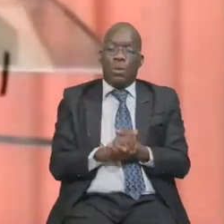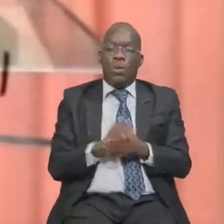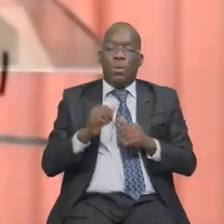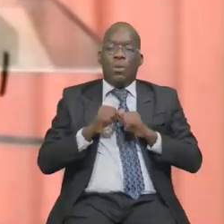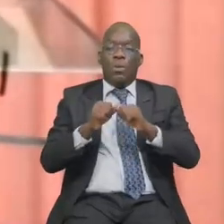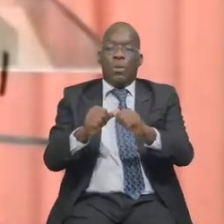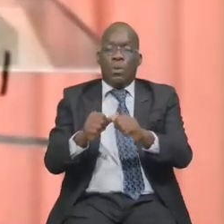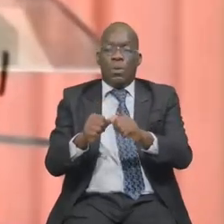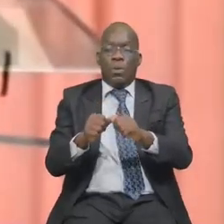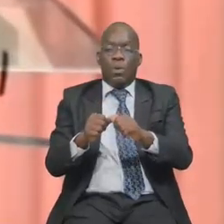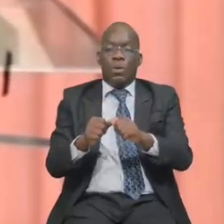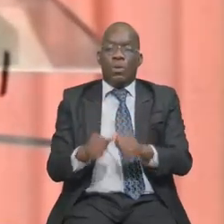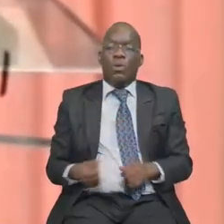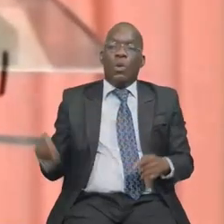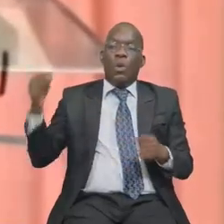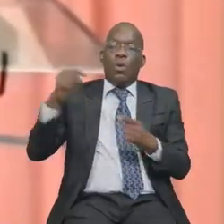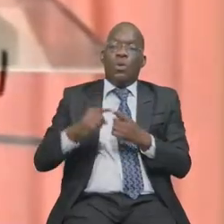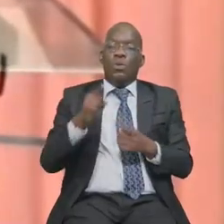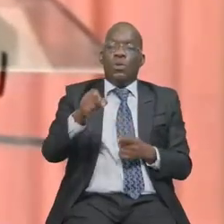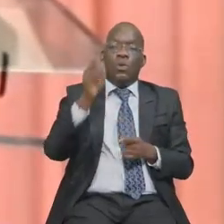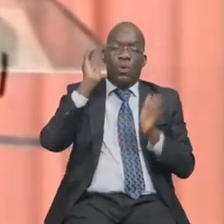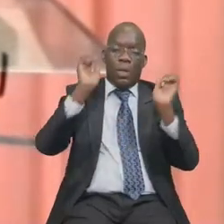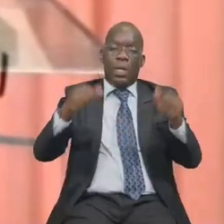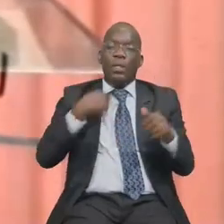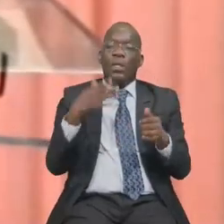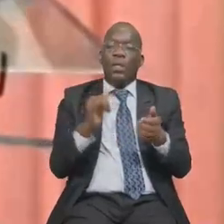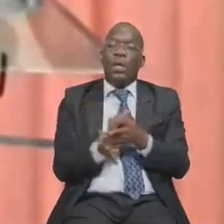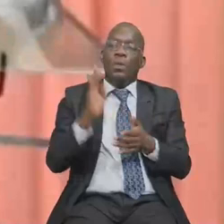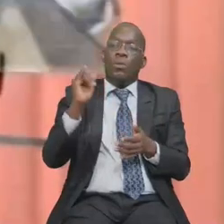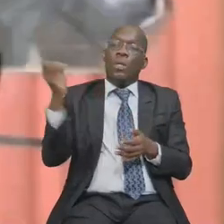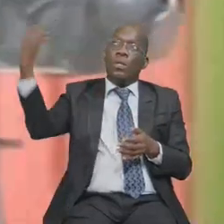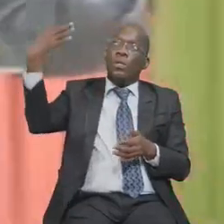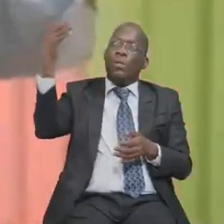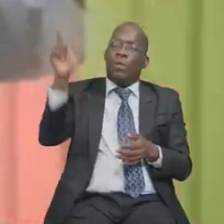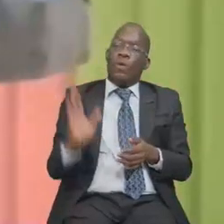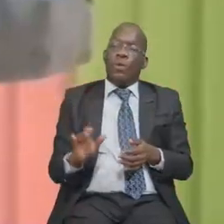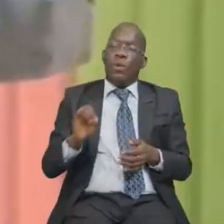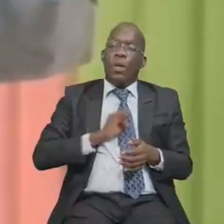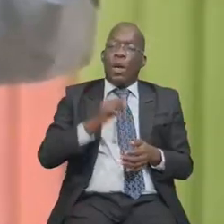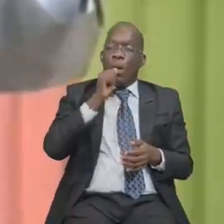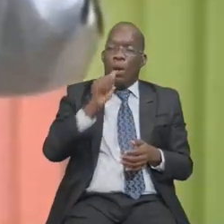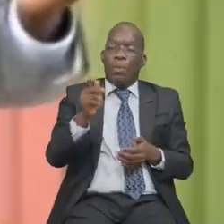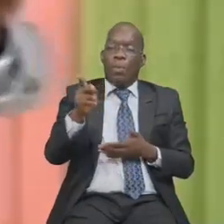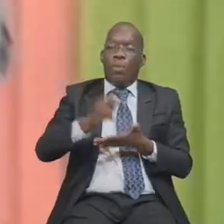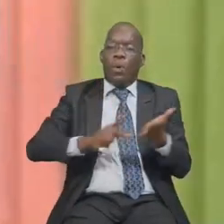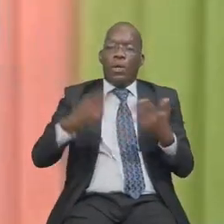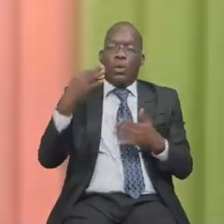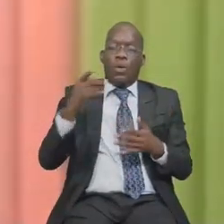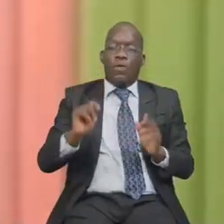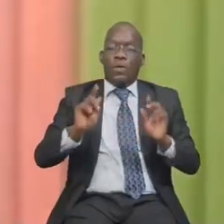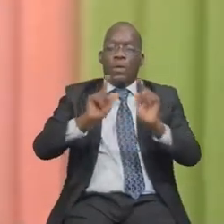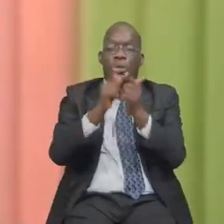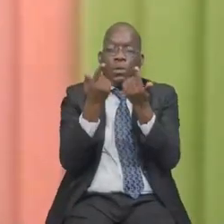Jusqu'à ce que tu dises, par la grâce de Dieu, je fais partie de l'équipe